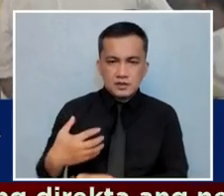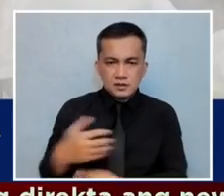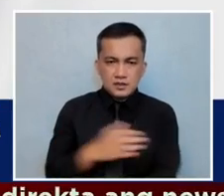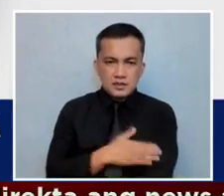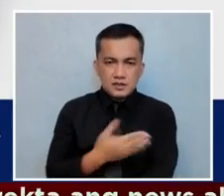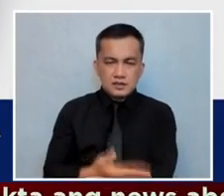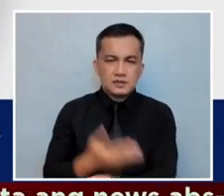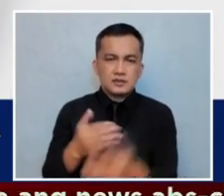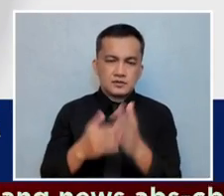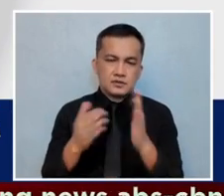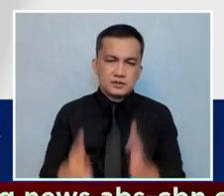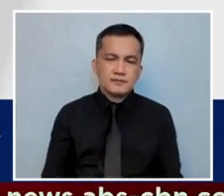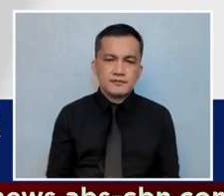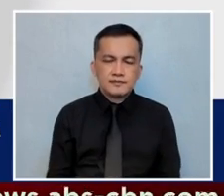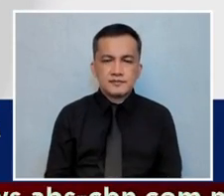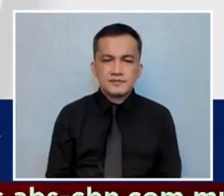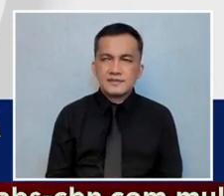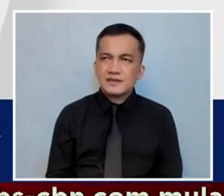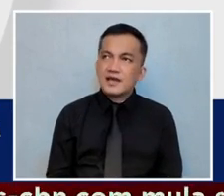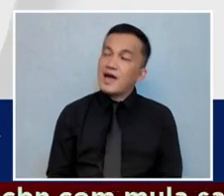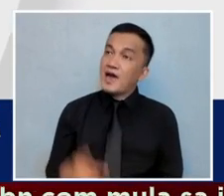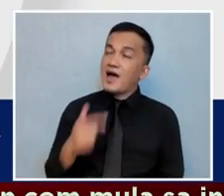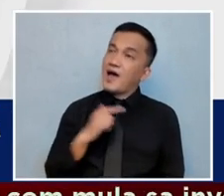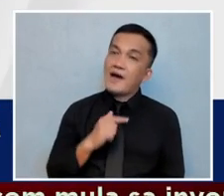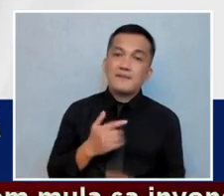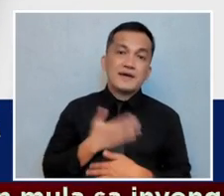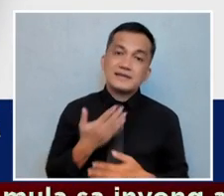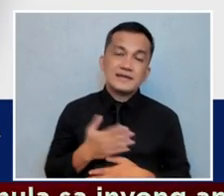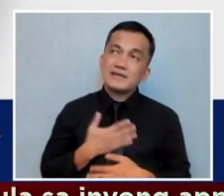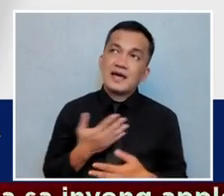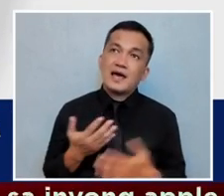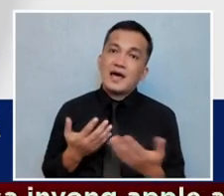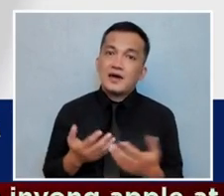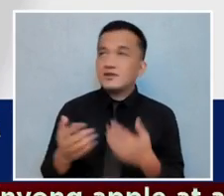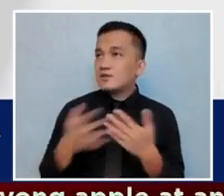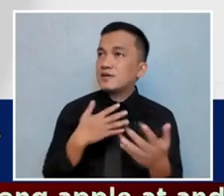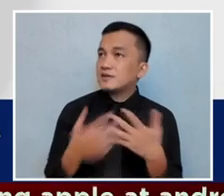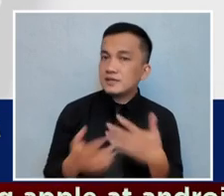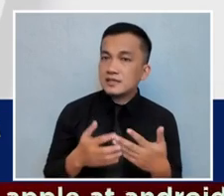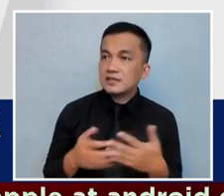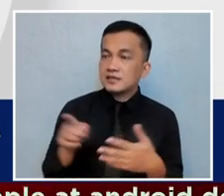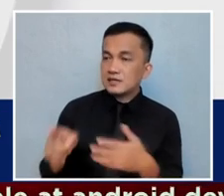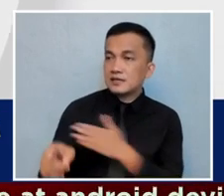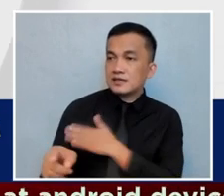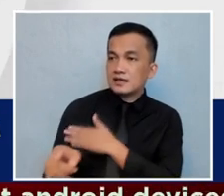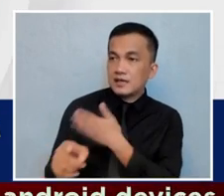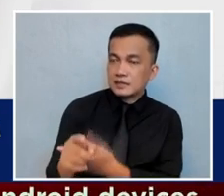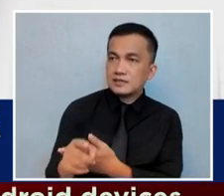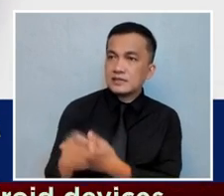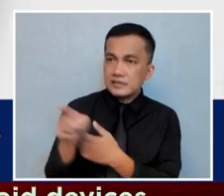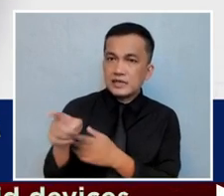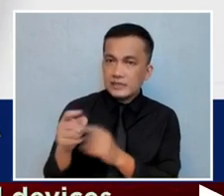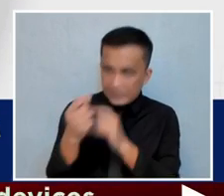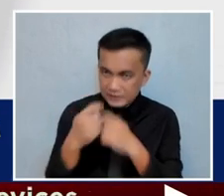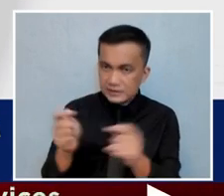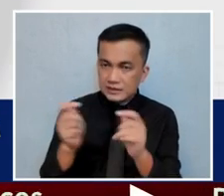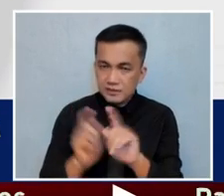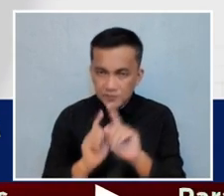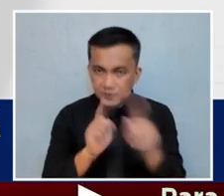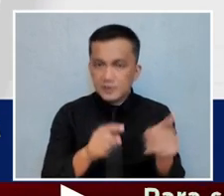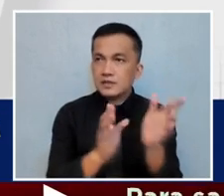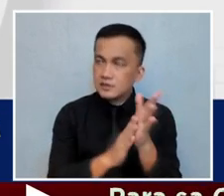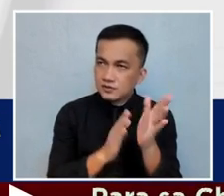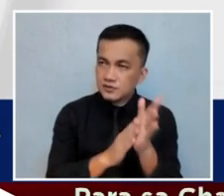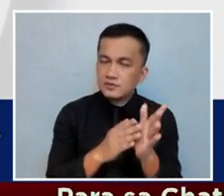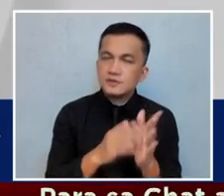estudyante. Masaya po ako kasi kahit na magkaroon siya ng anak, pinipilit niya pa rin pong pumasok sa paaralan